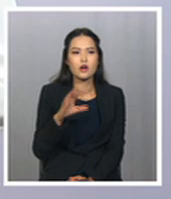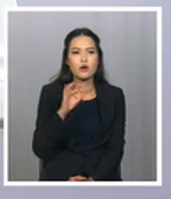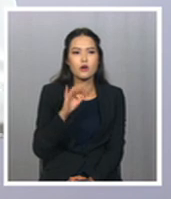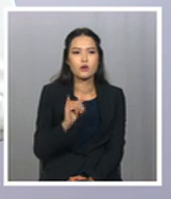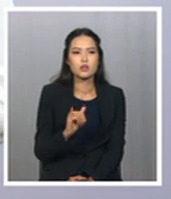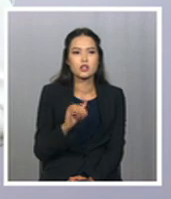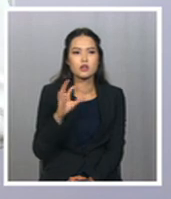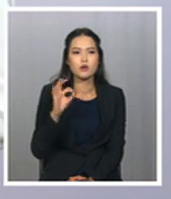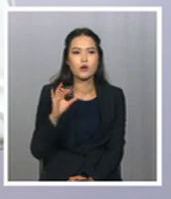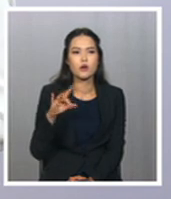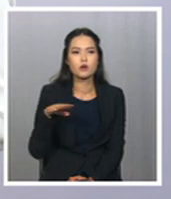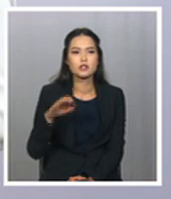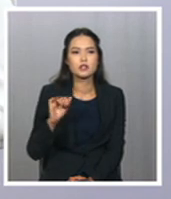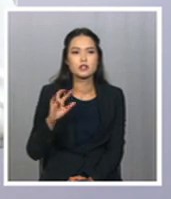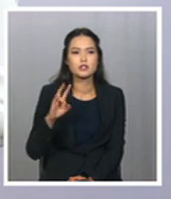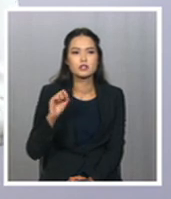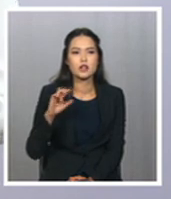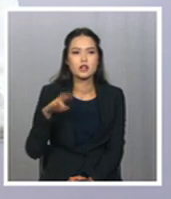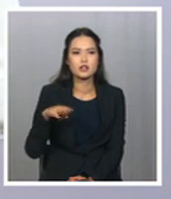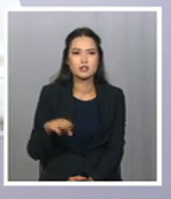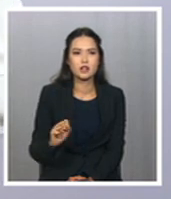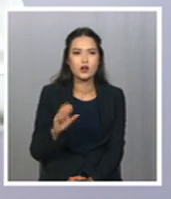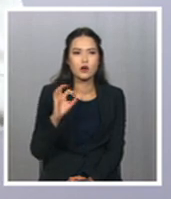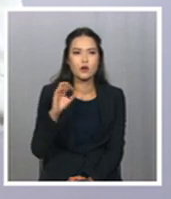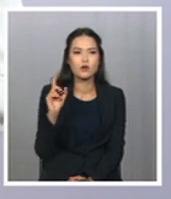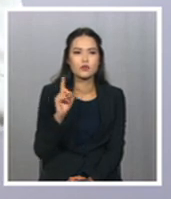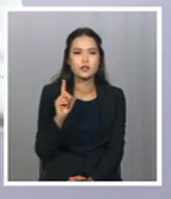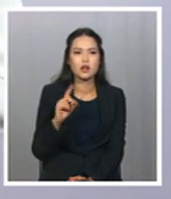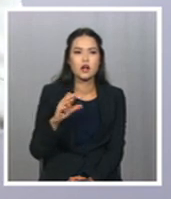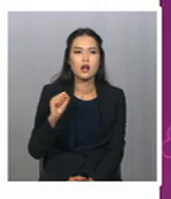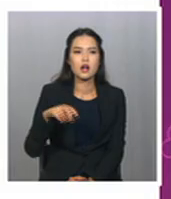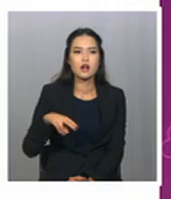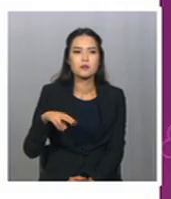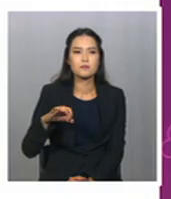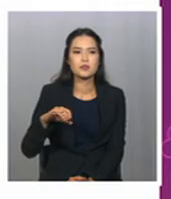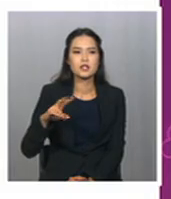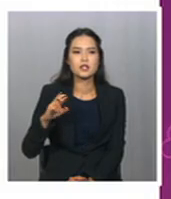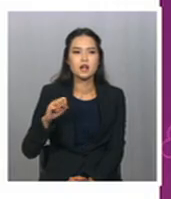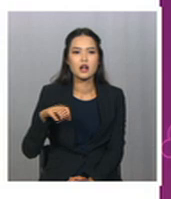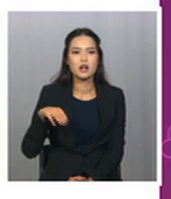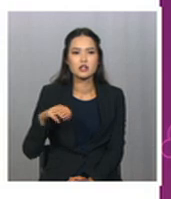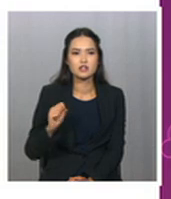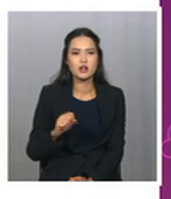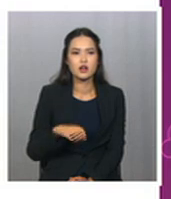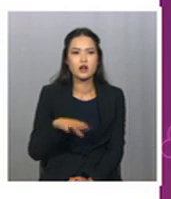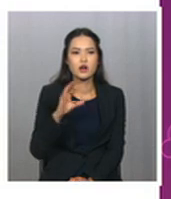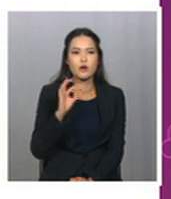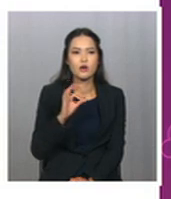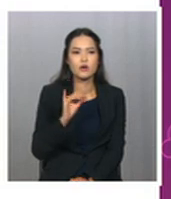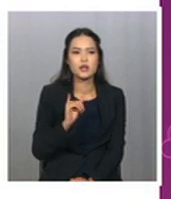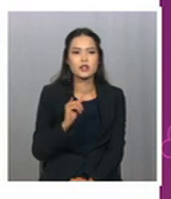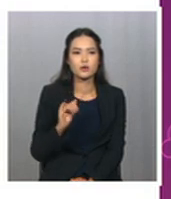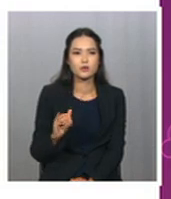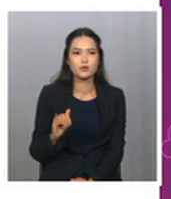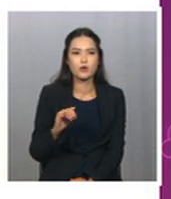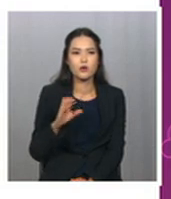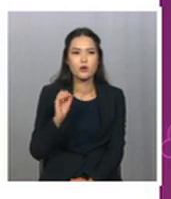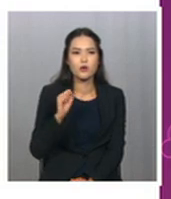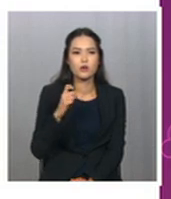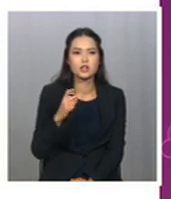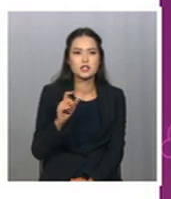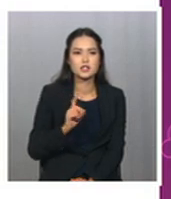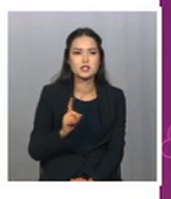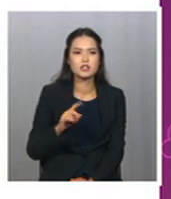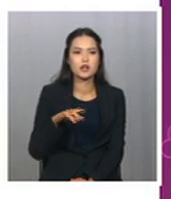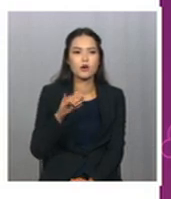осы, OZ аппликата осы деп аталады. Ал сәйкесінше OXY,